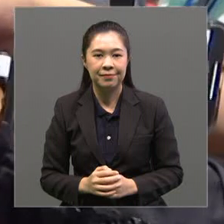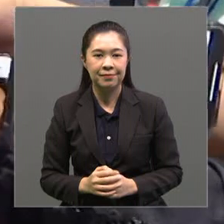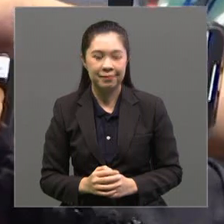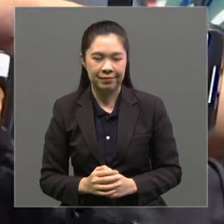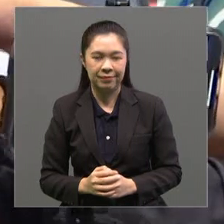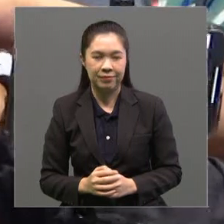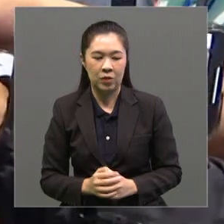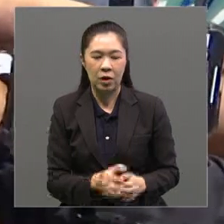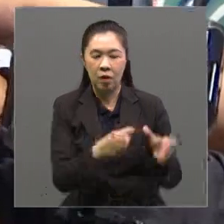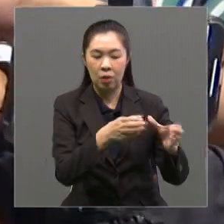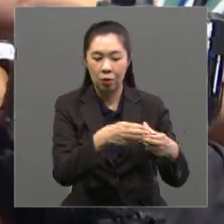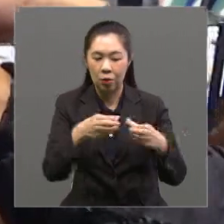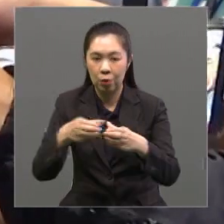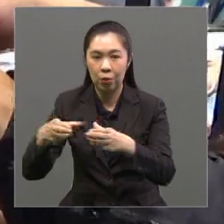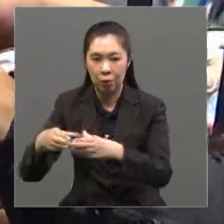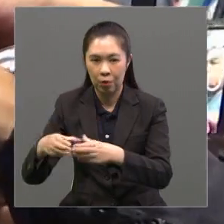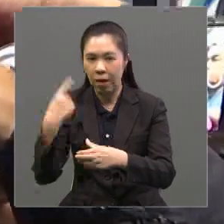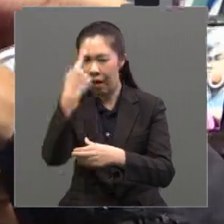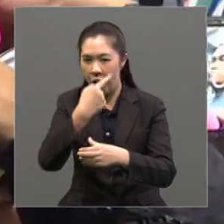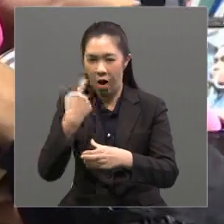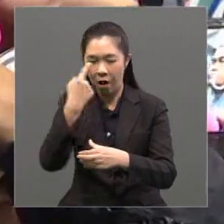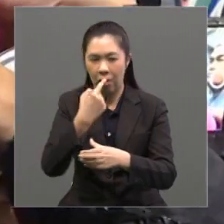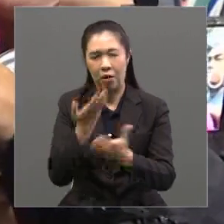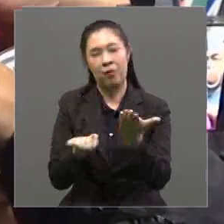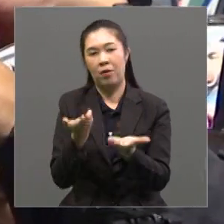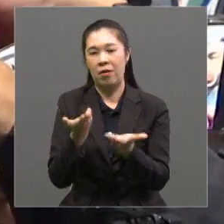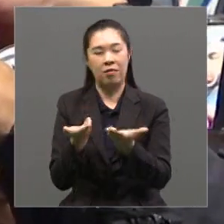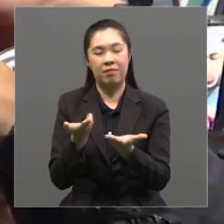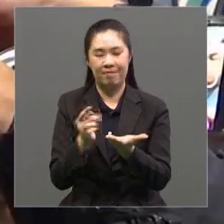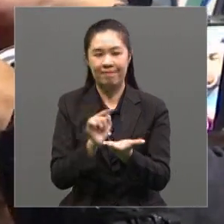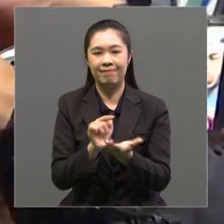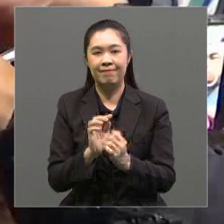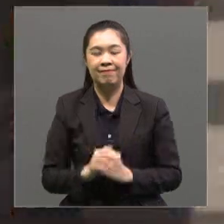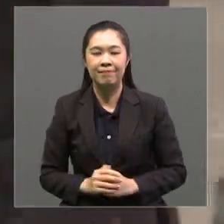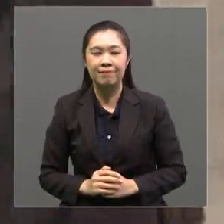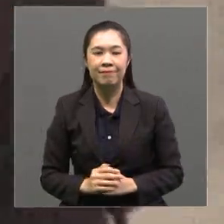แต่ละพรรคนี่ใครจะโดนเรื่องอะไรบ้างอันนี้ไม่ทราบจริงๆนะครับ